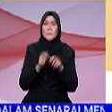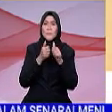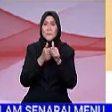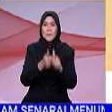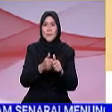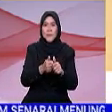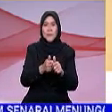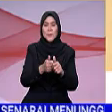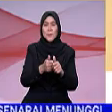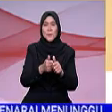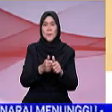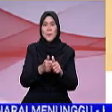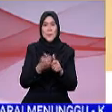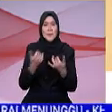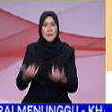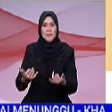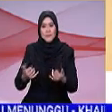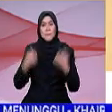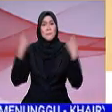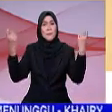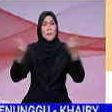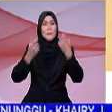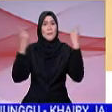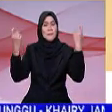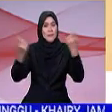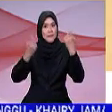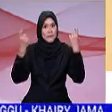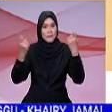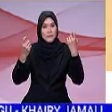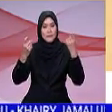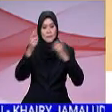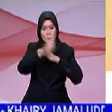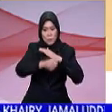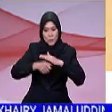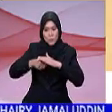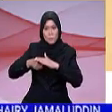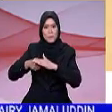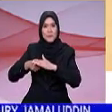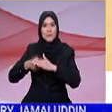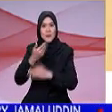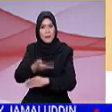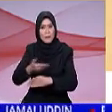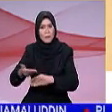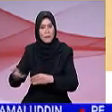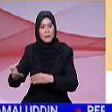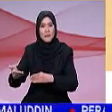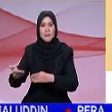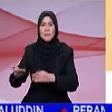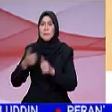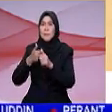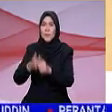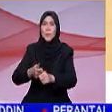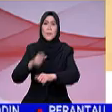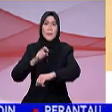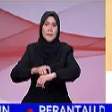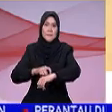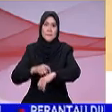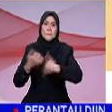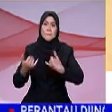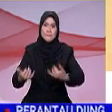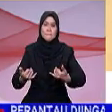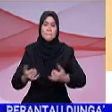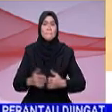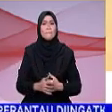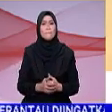mengikut situasi semasa perayaan. Maka penyudupan juga akan mengikut perkembangan semasa.